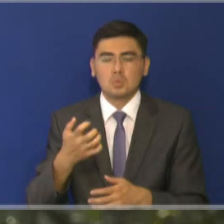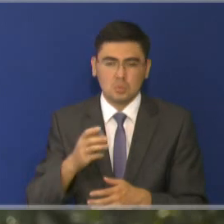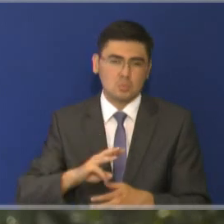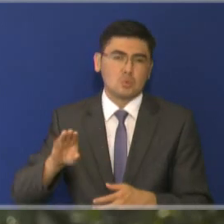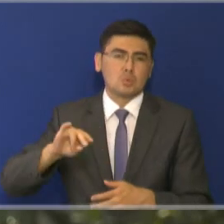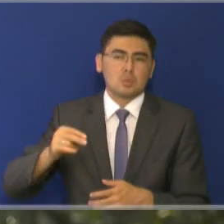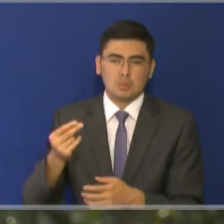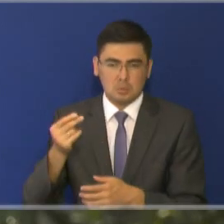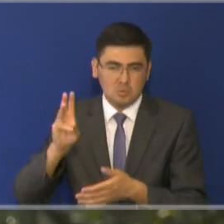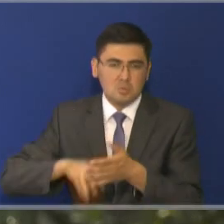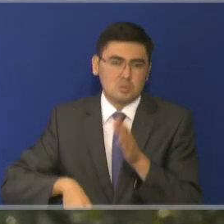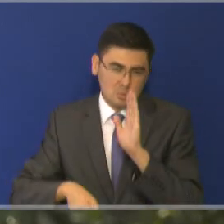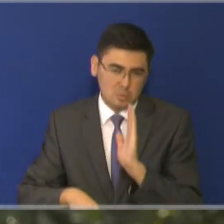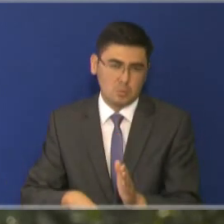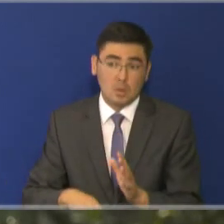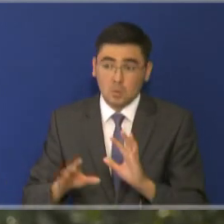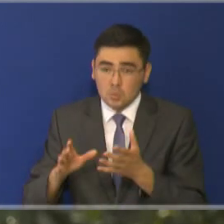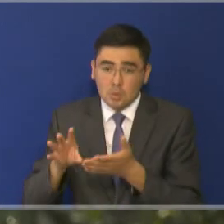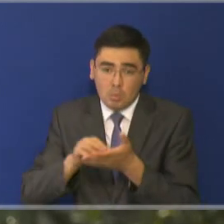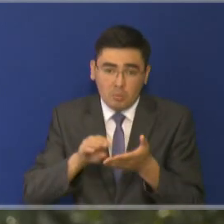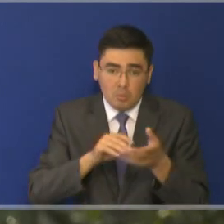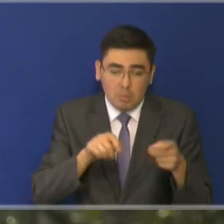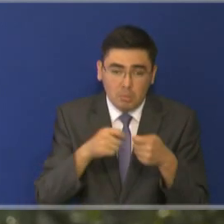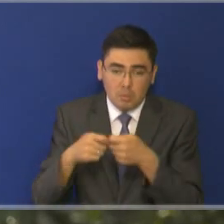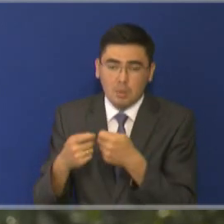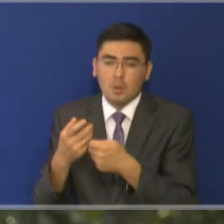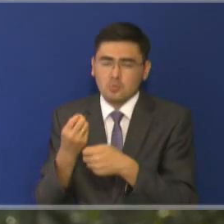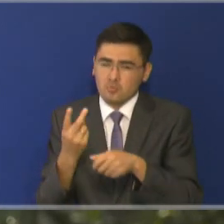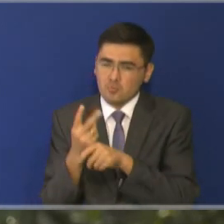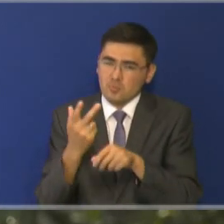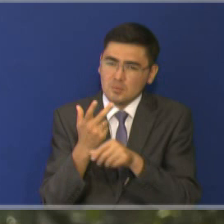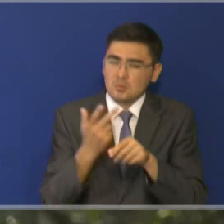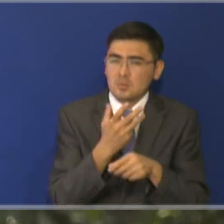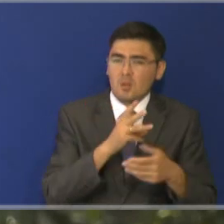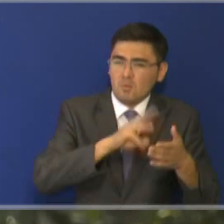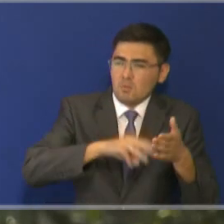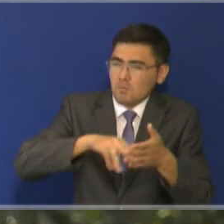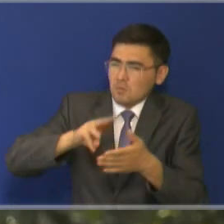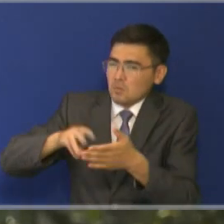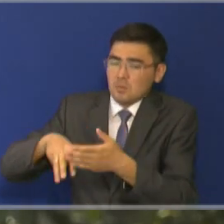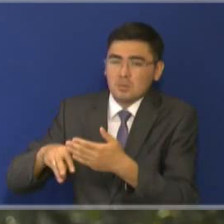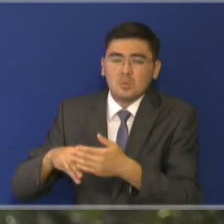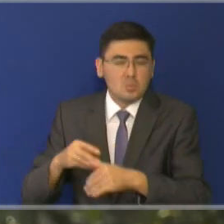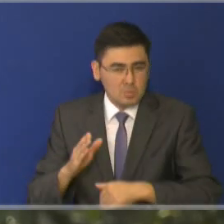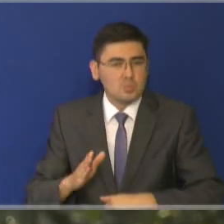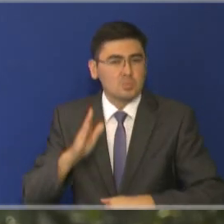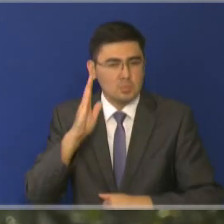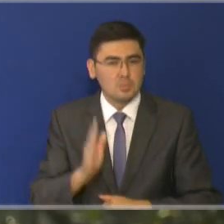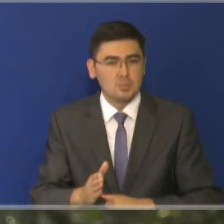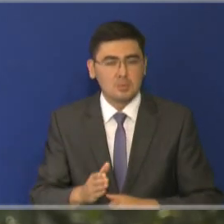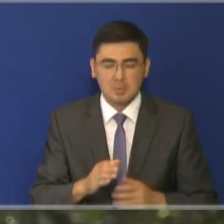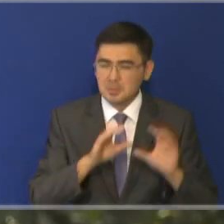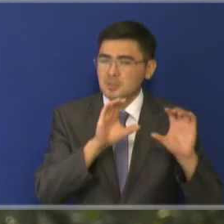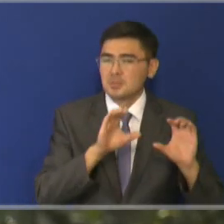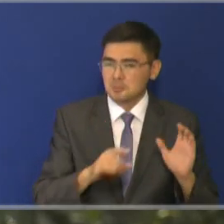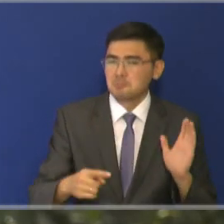салынады. Ал егер ол жағдайда қайталанатын болса, екінші рет ондай жағдай, ондай фактілер тіркелсе, онда жаңағы айыппұл